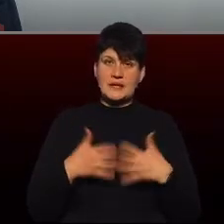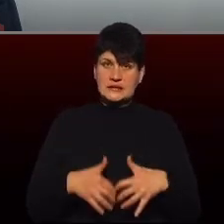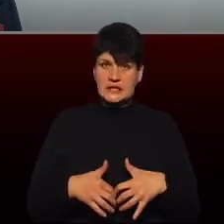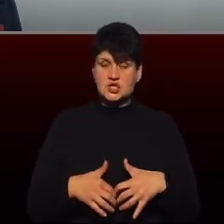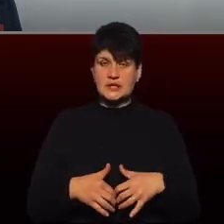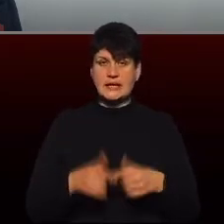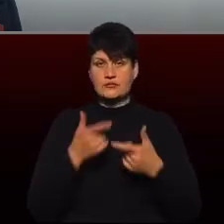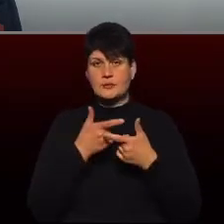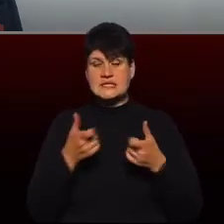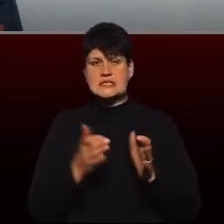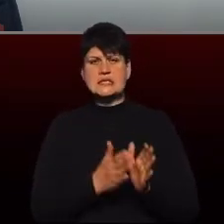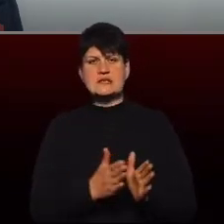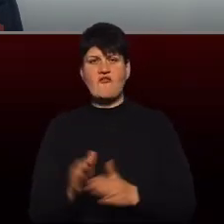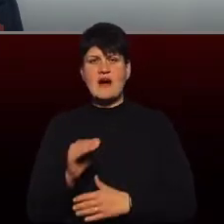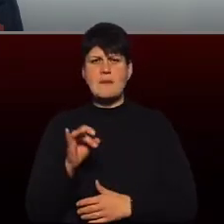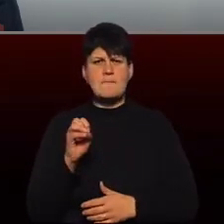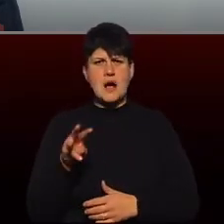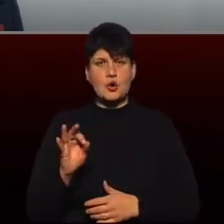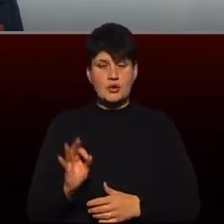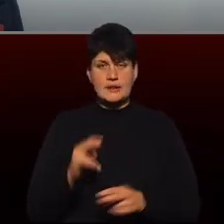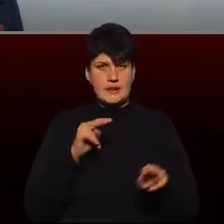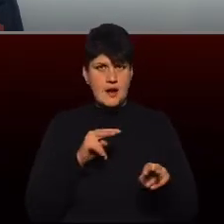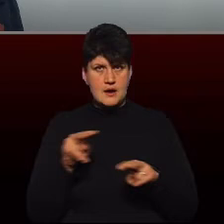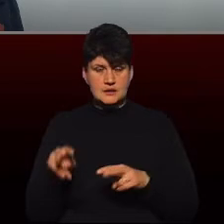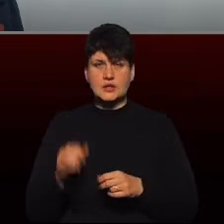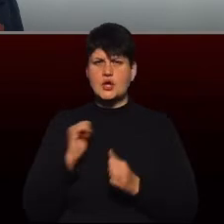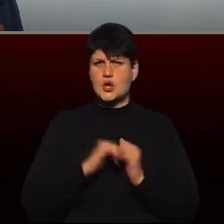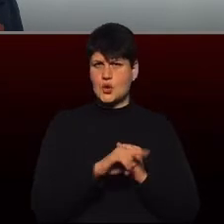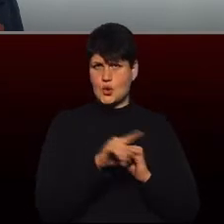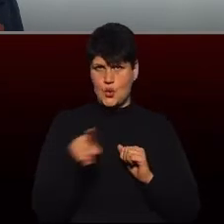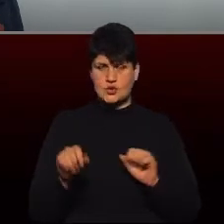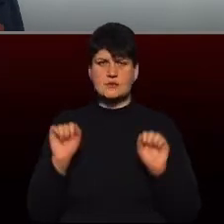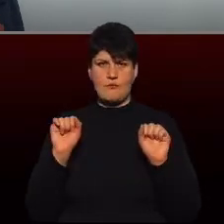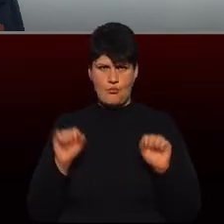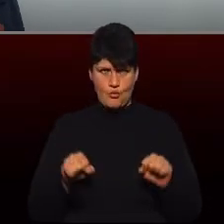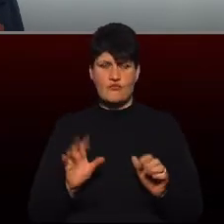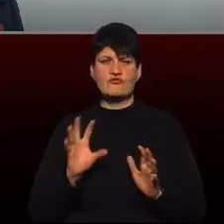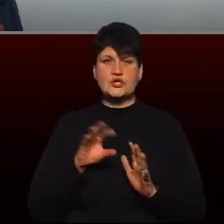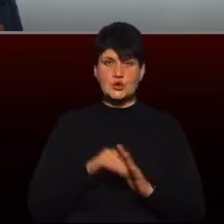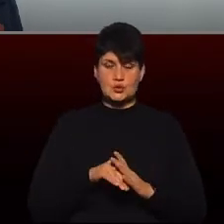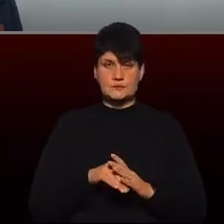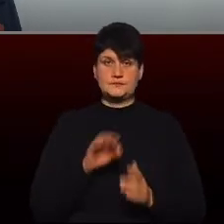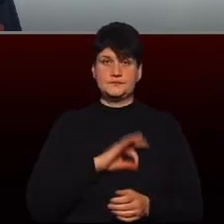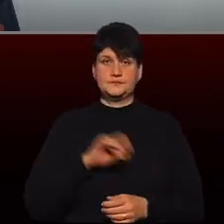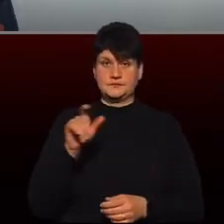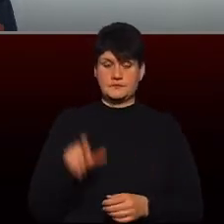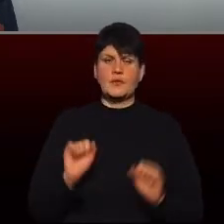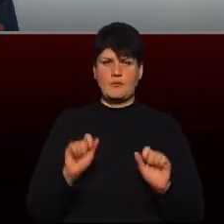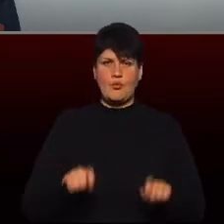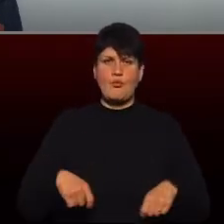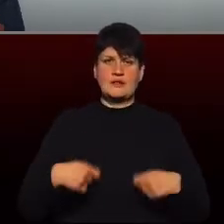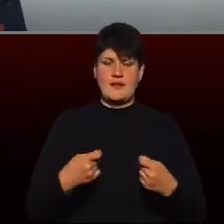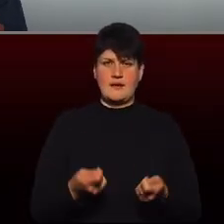система фармаконагляду. І кожен з нас може, в тому числі споживач, маю на увазі, може подати, наприклад,